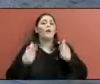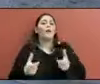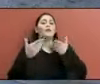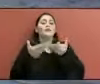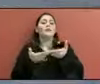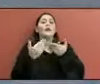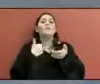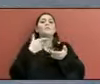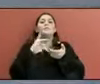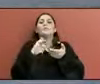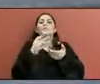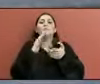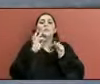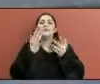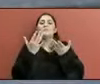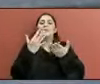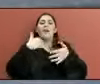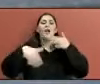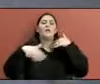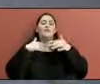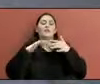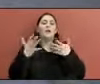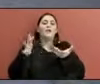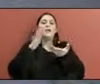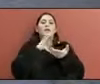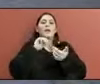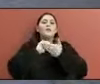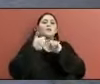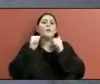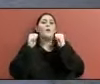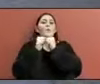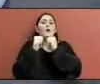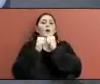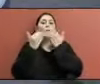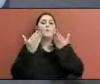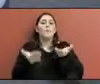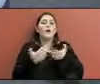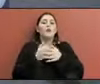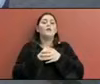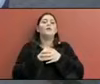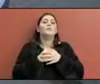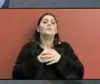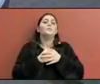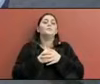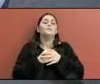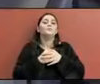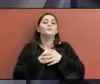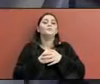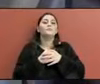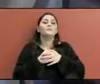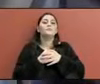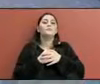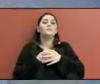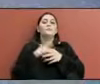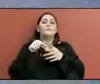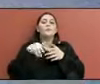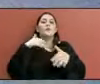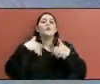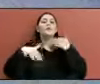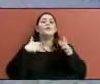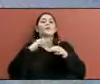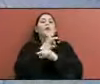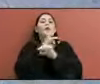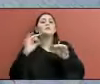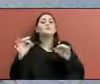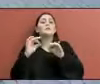biz engellilerimize de tüm imkanları Kağıt Spor'la birlikte seferber etmiş durumdayız. Bu noktada engelsiz otobüsümüz var.